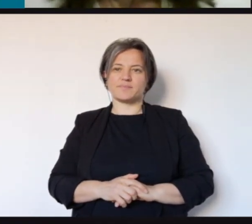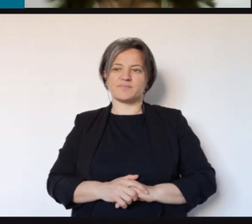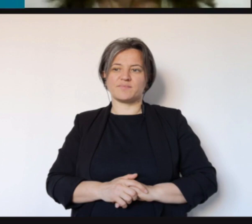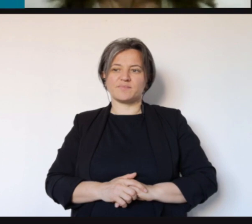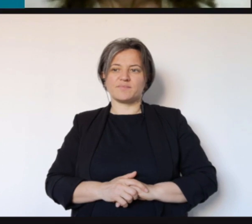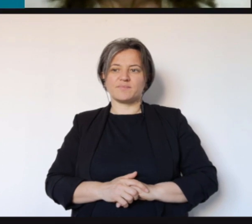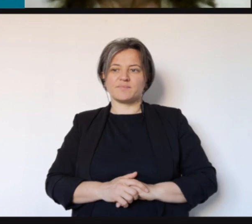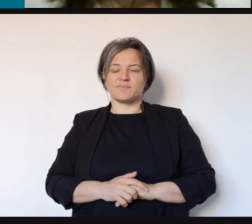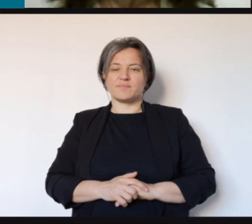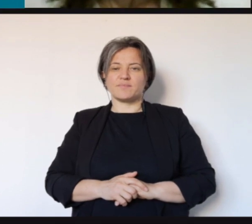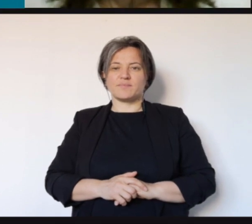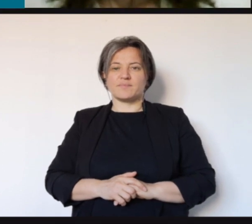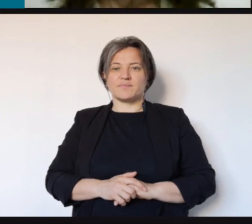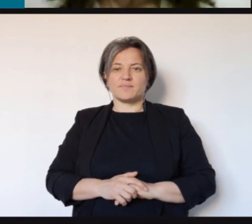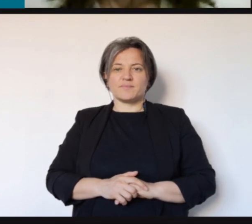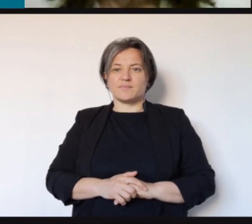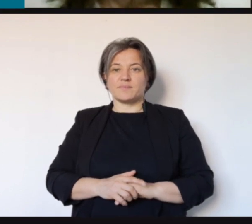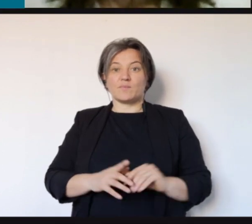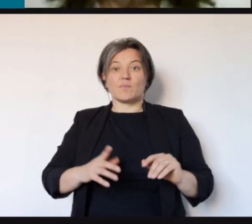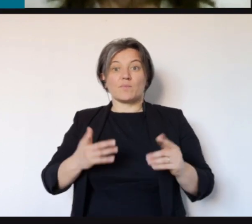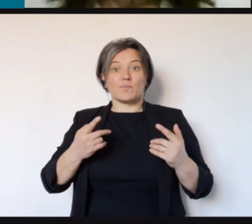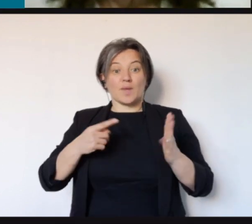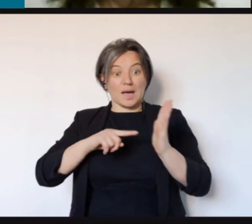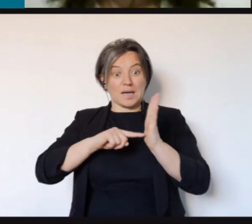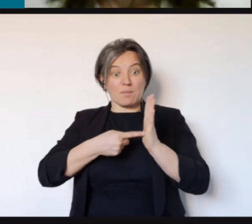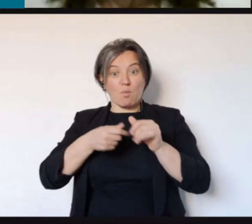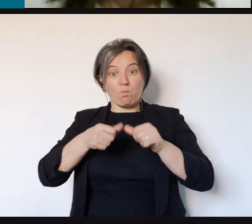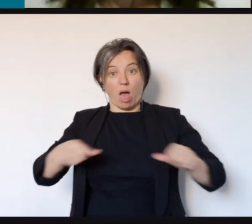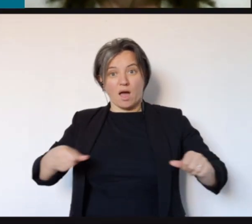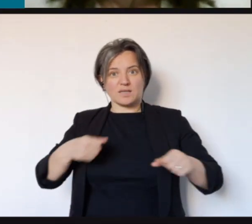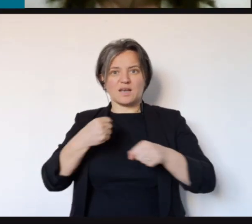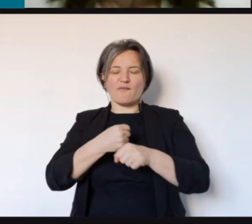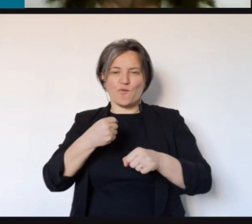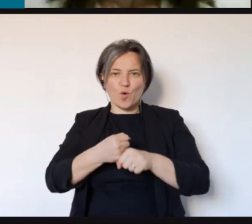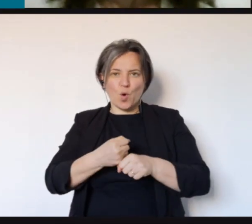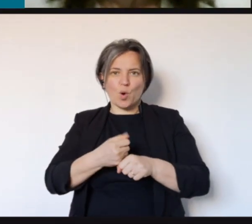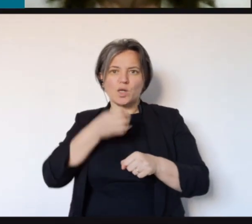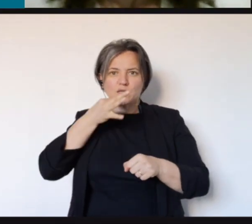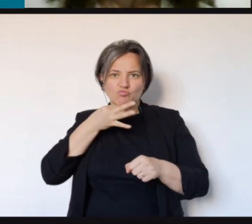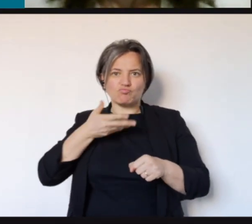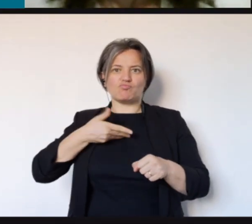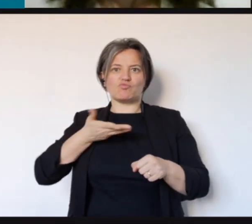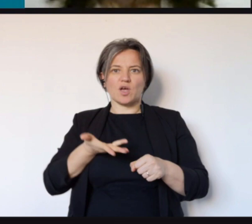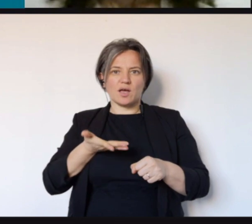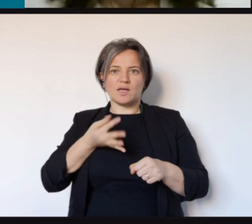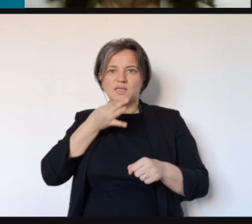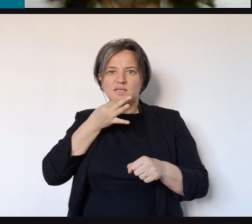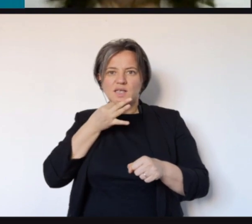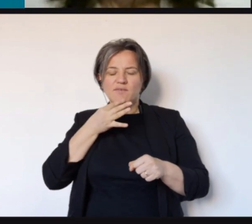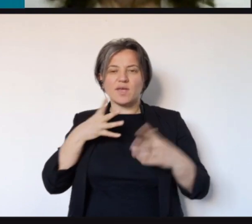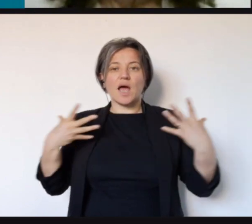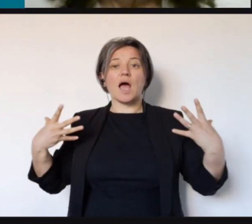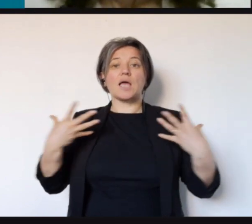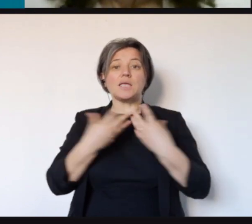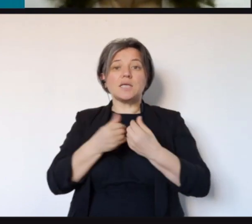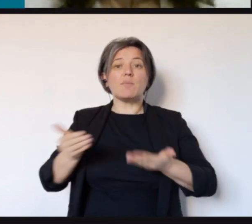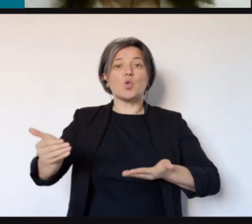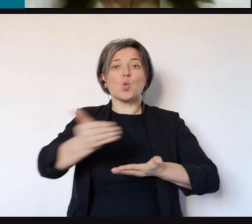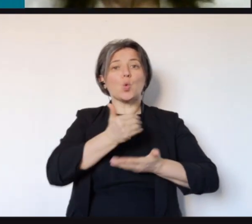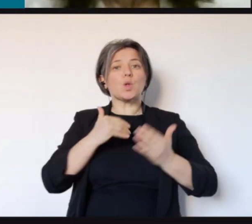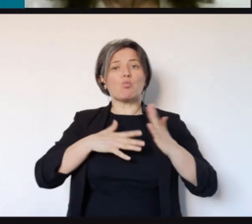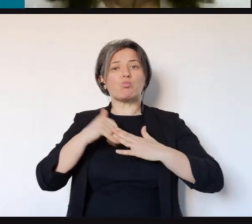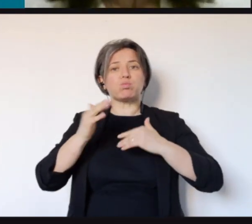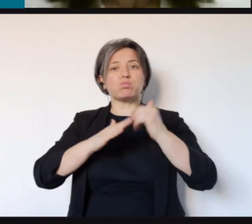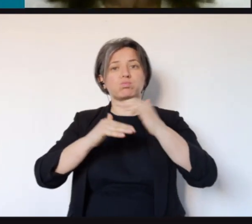un senso anche essere una repubblica fondata sul lavoro, che vuol dire che la costruiamo tutti insieme. Poi dopo